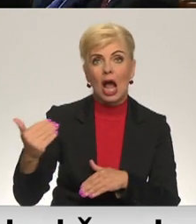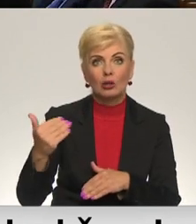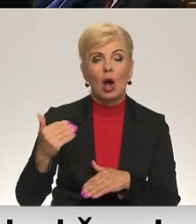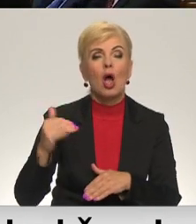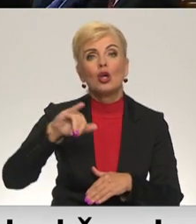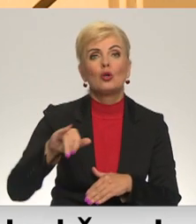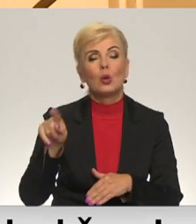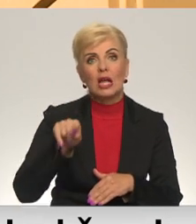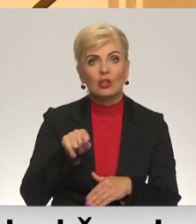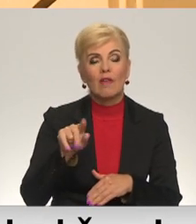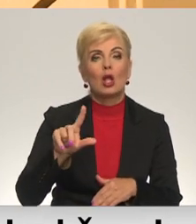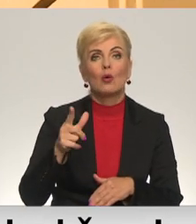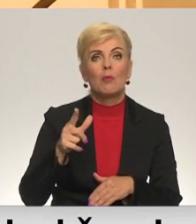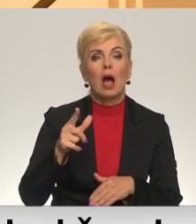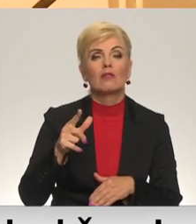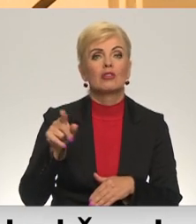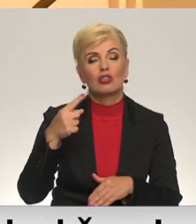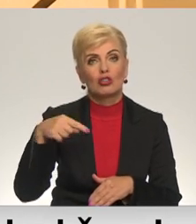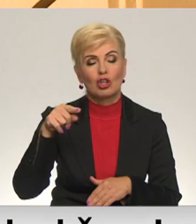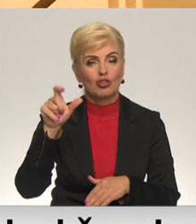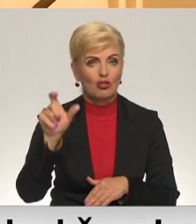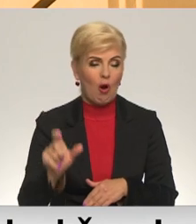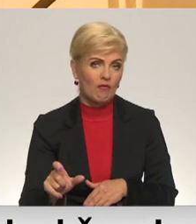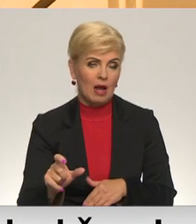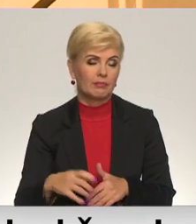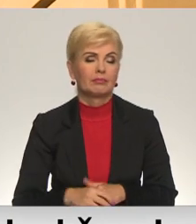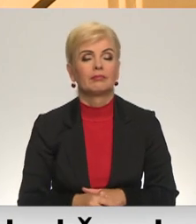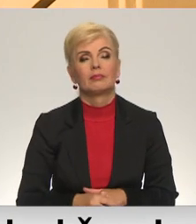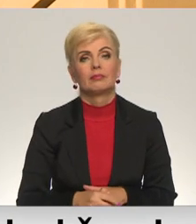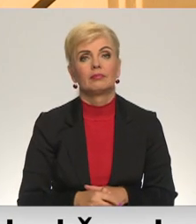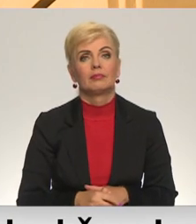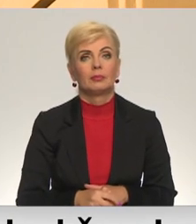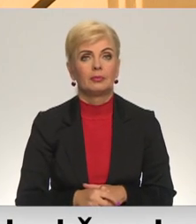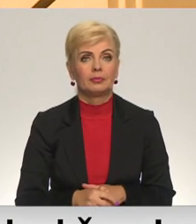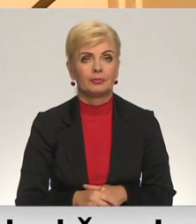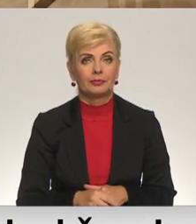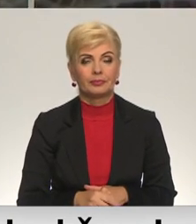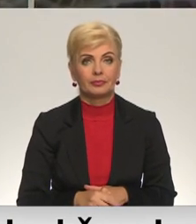Stepaņenko un Ļubova Švecova. Adar Līcīti, Māris Jurgensons, Latvijas televīzija.